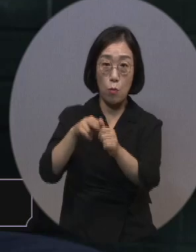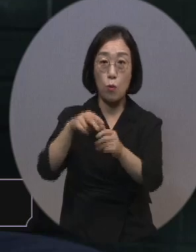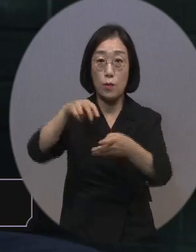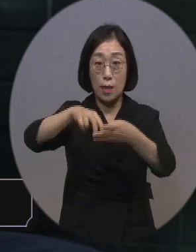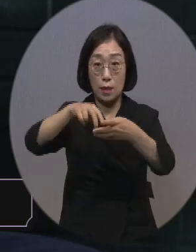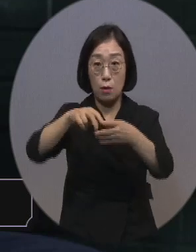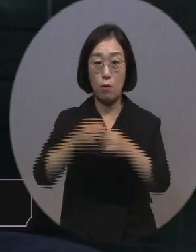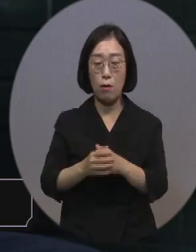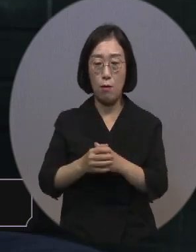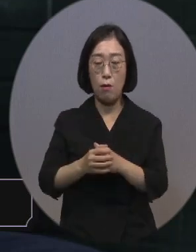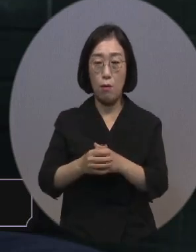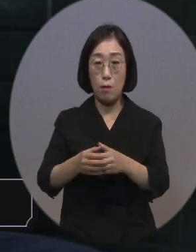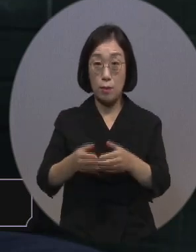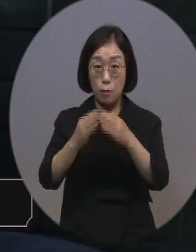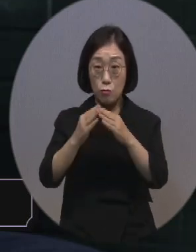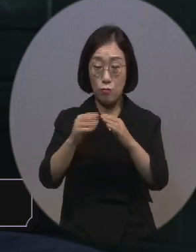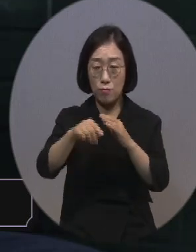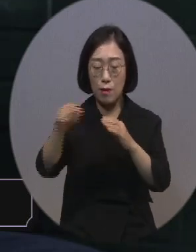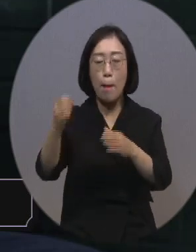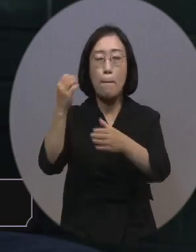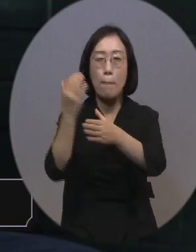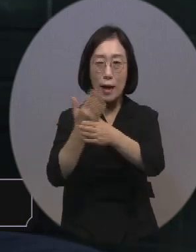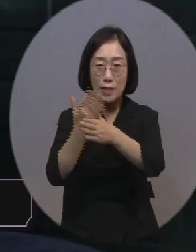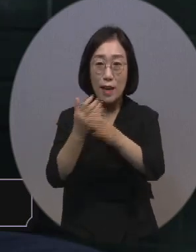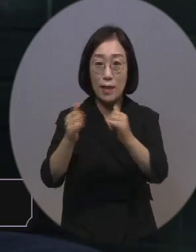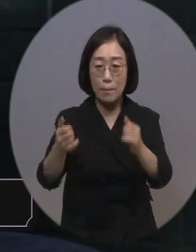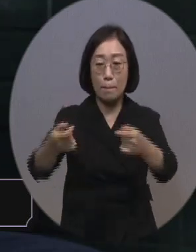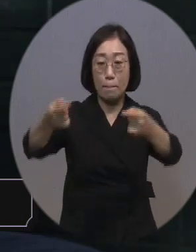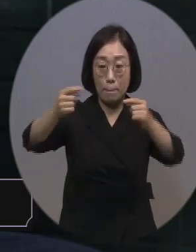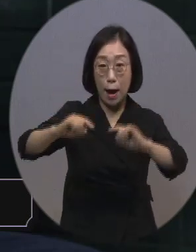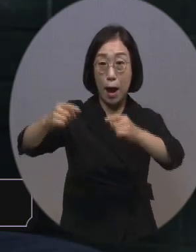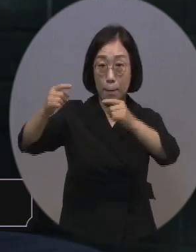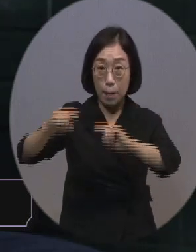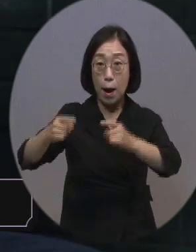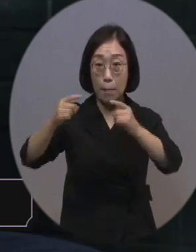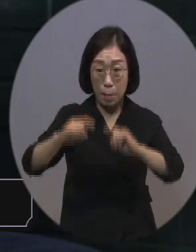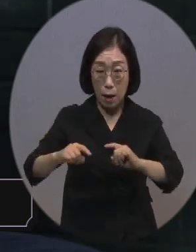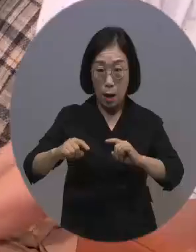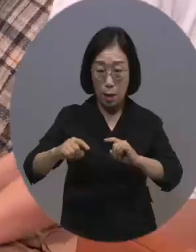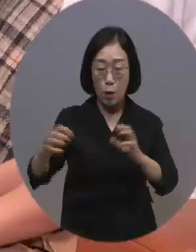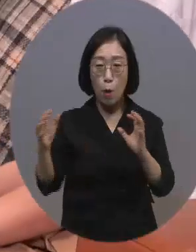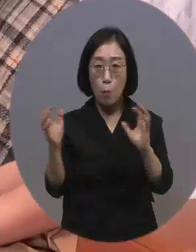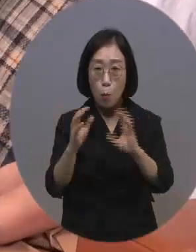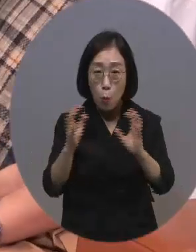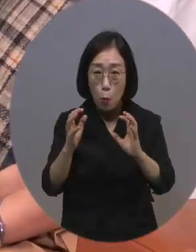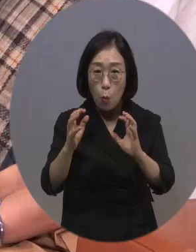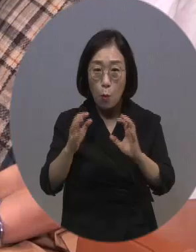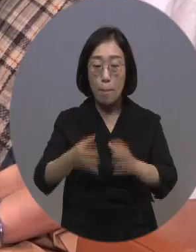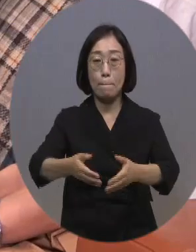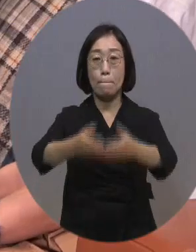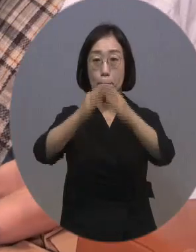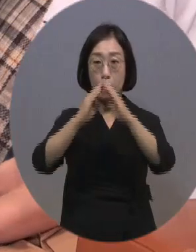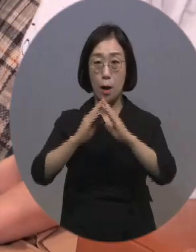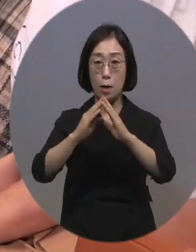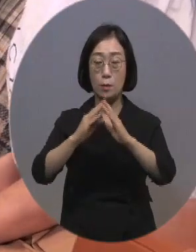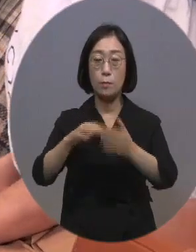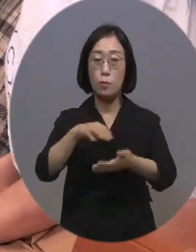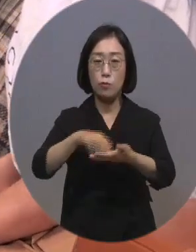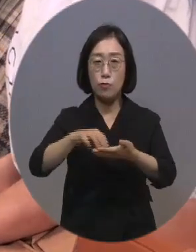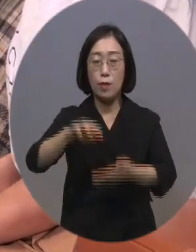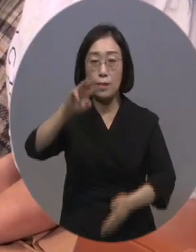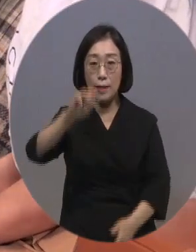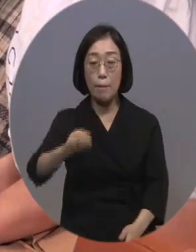설립한 박사님들이 하나원에 들어가서부터 시작했었던 일이라서 지금 한 34,000명